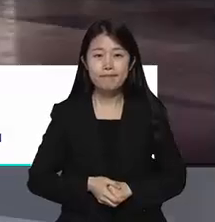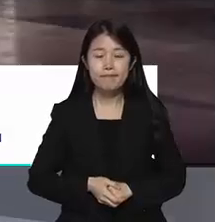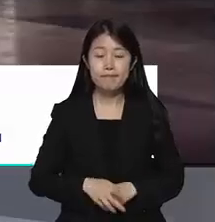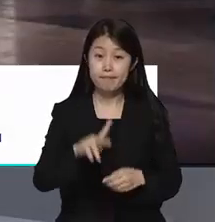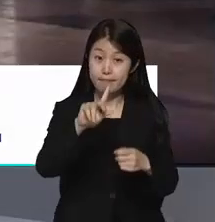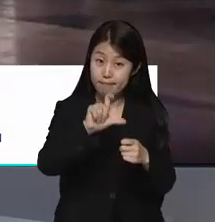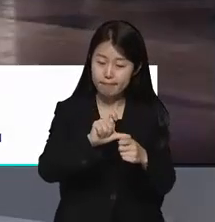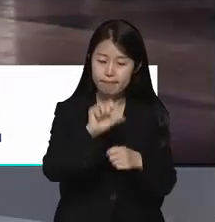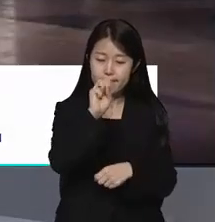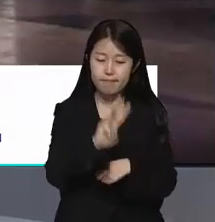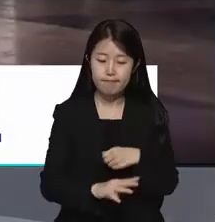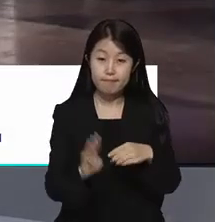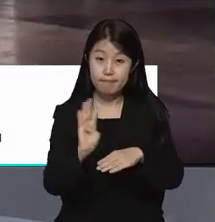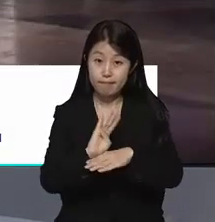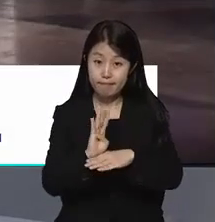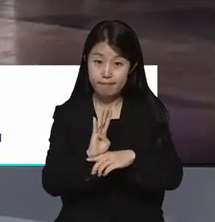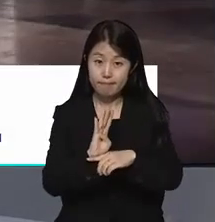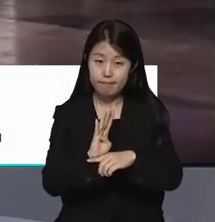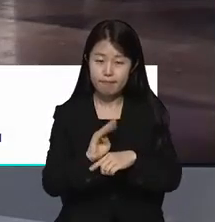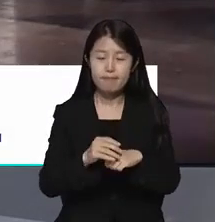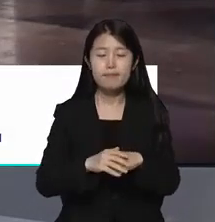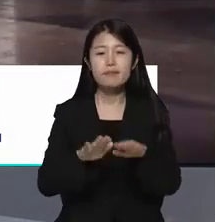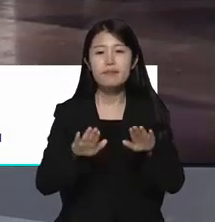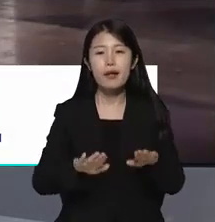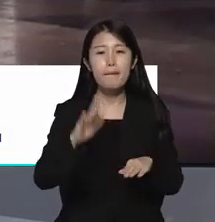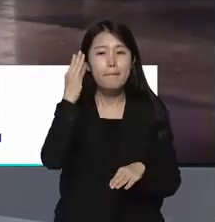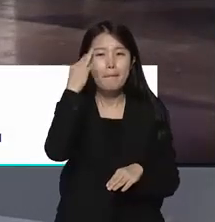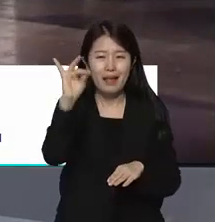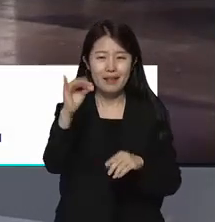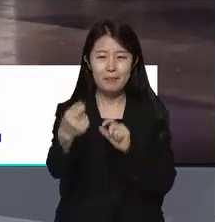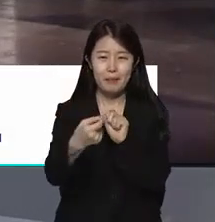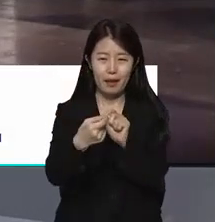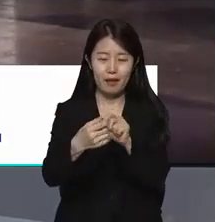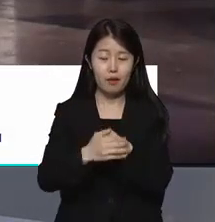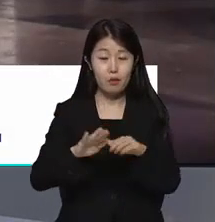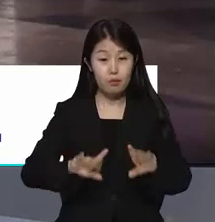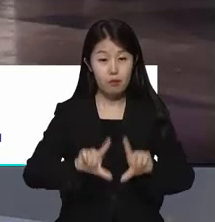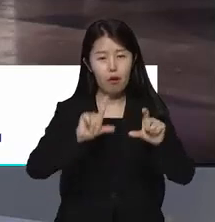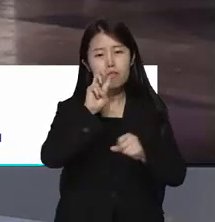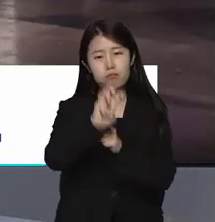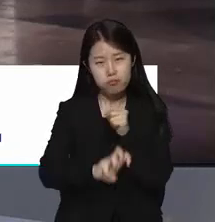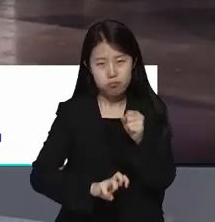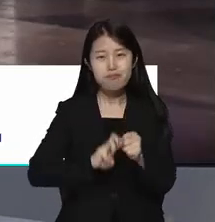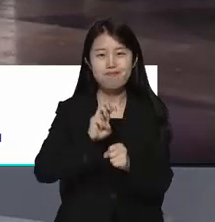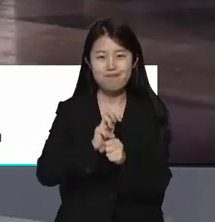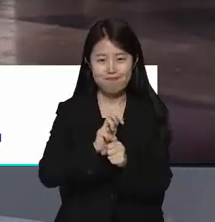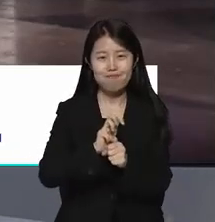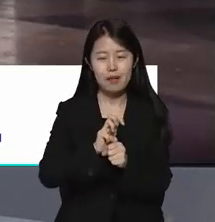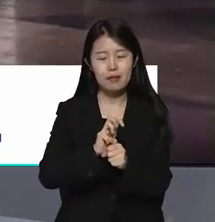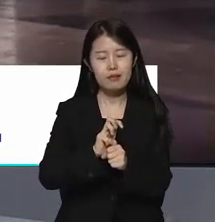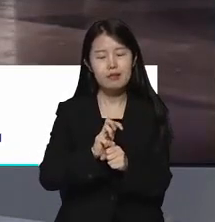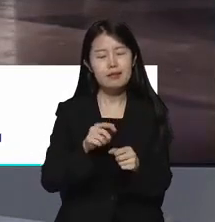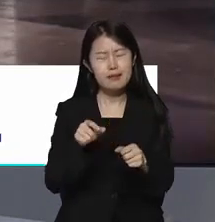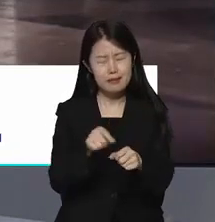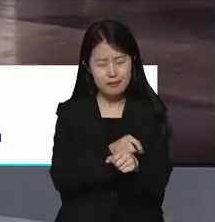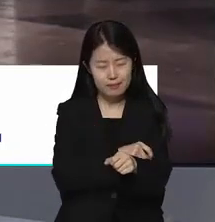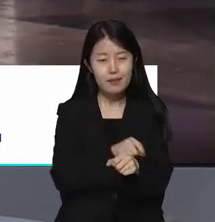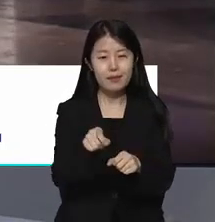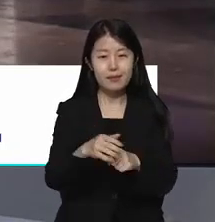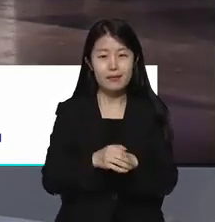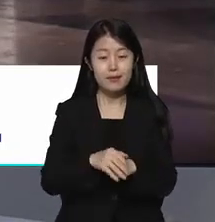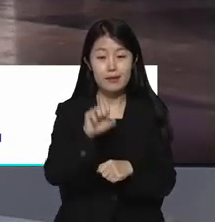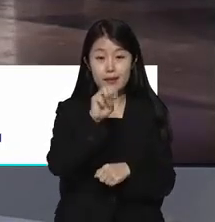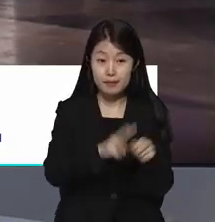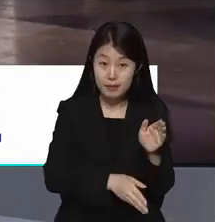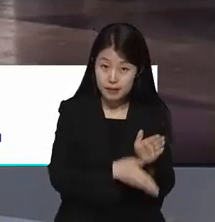제 155회 광주 비엔날레가 여일 앞으로 다가왔습니다 올해는 30주년을 맞은만큼 더 의미가 깊은데요